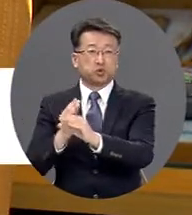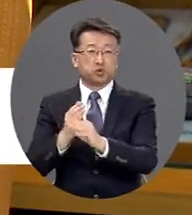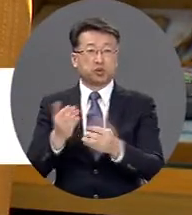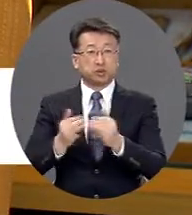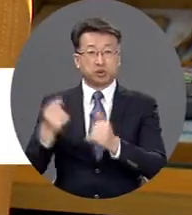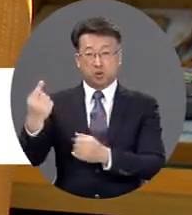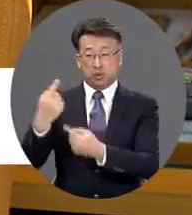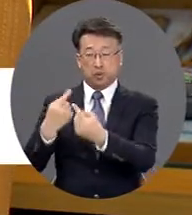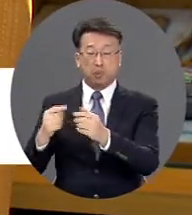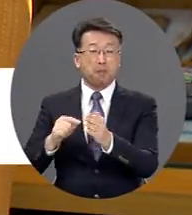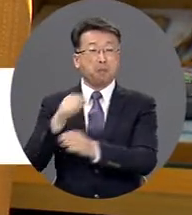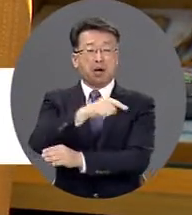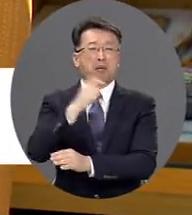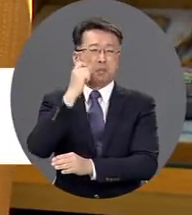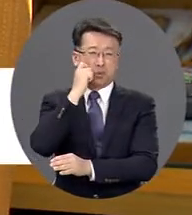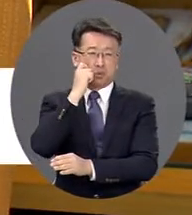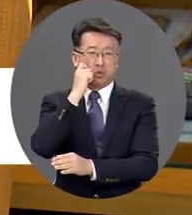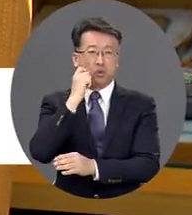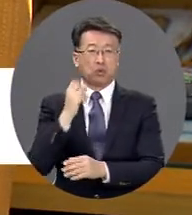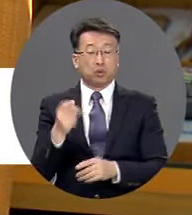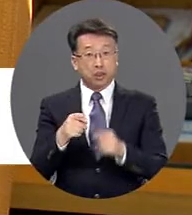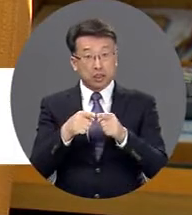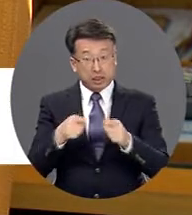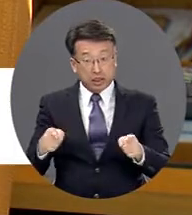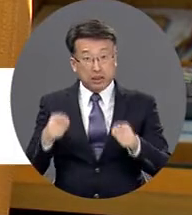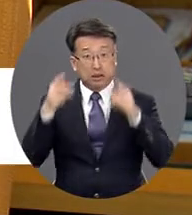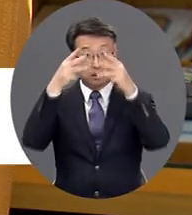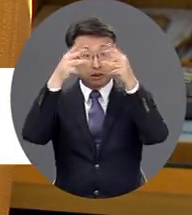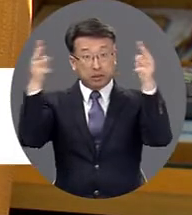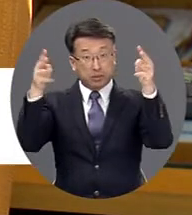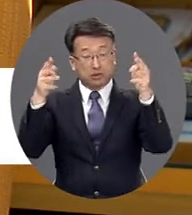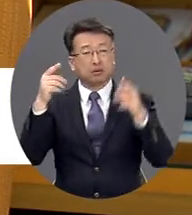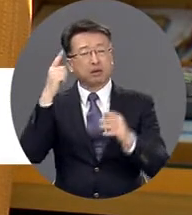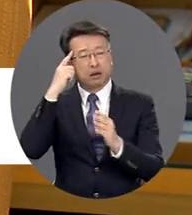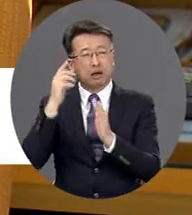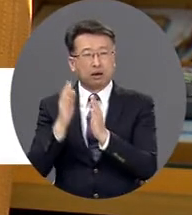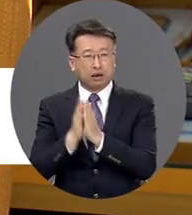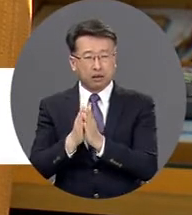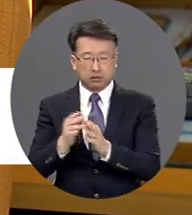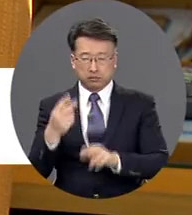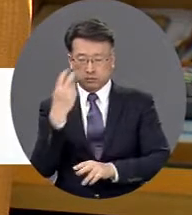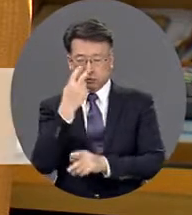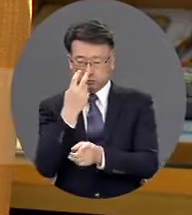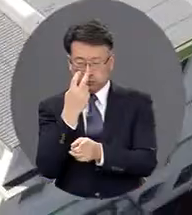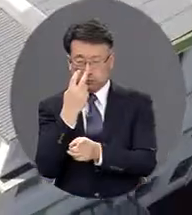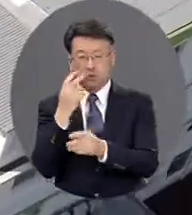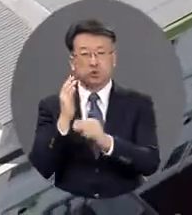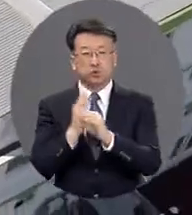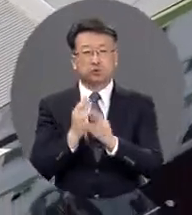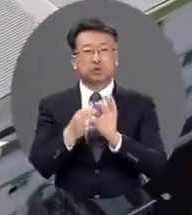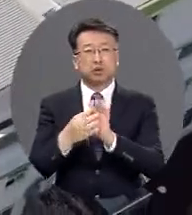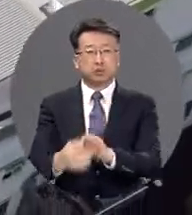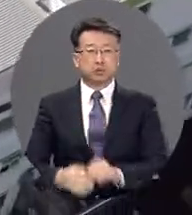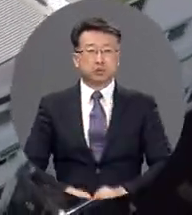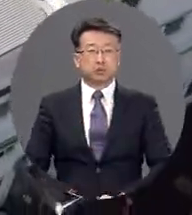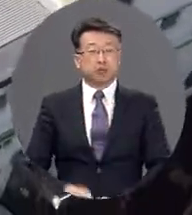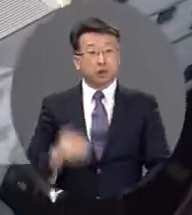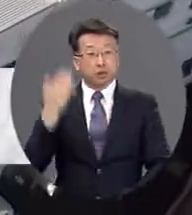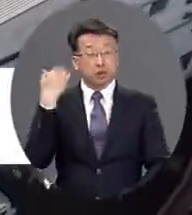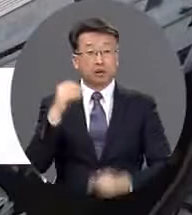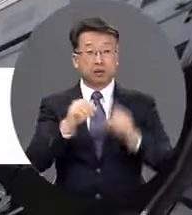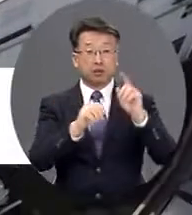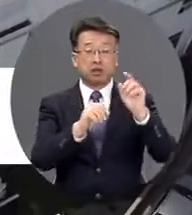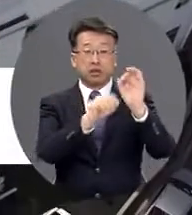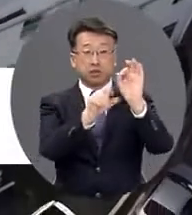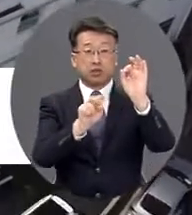못하고 있는 상황이고 환자나 직원들은 1, 3층은 이제 능동 감시 중에 있어서 지난달